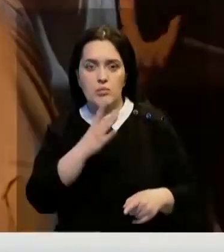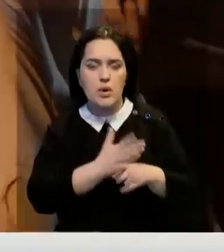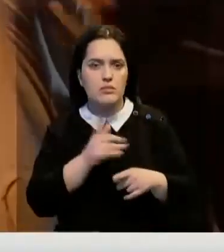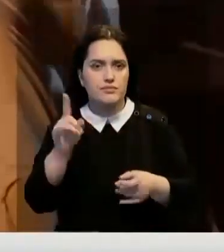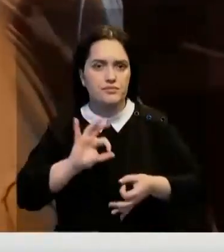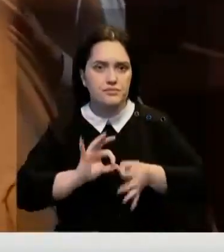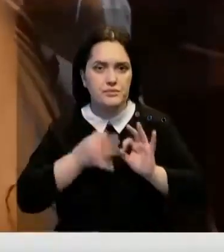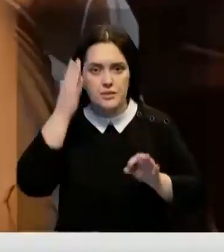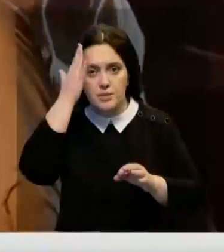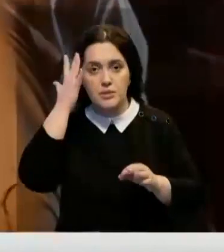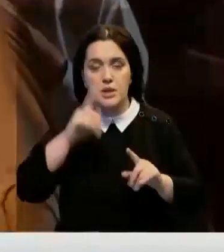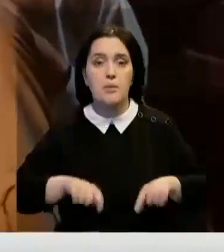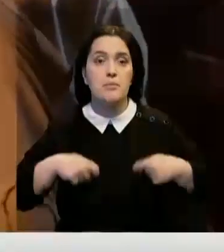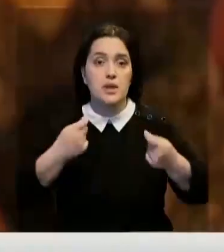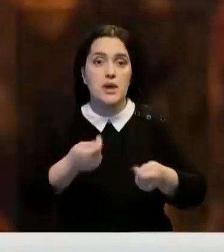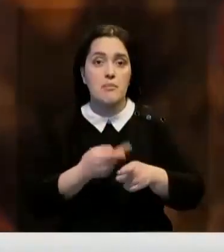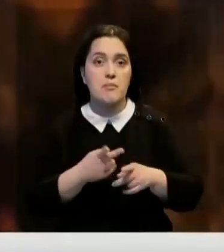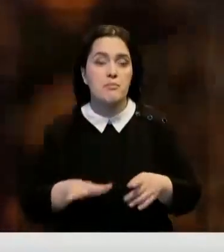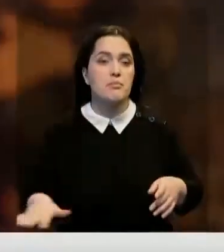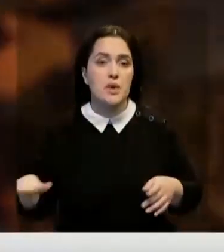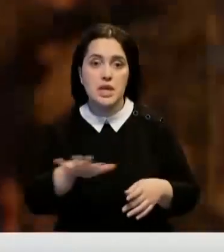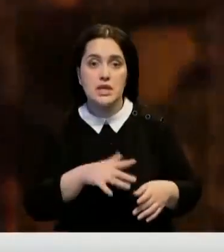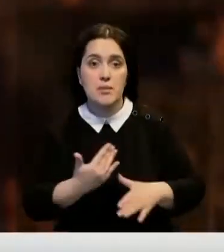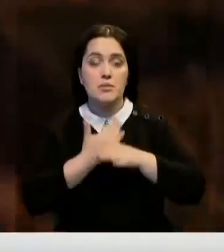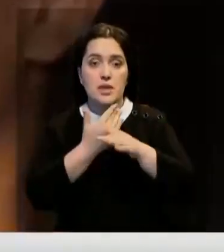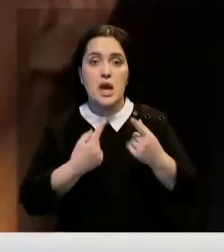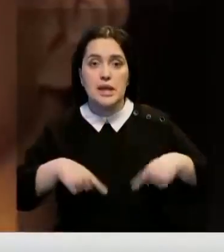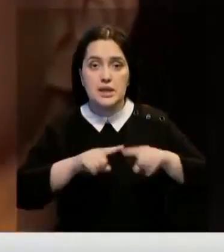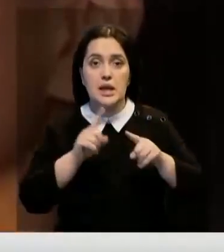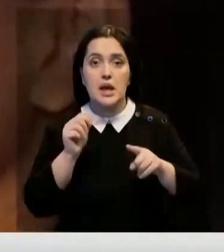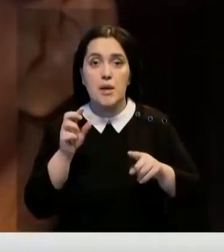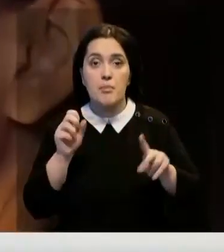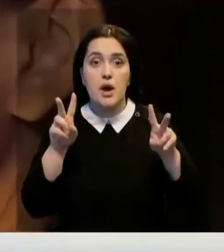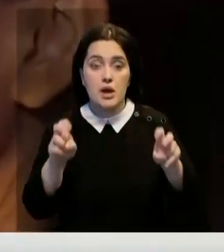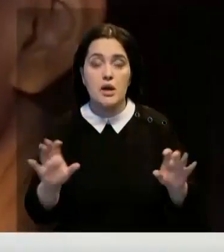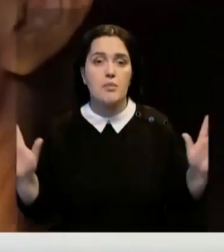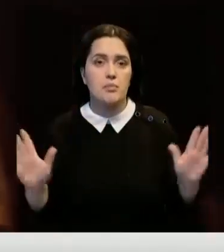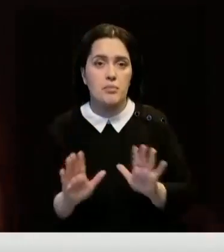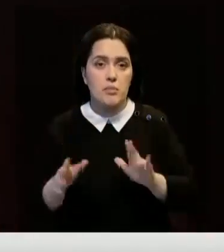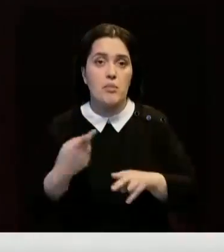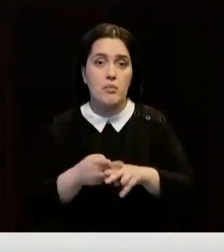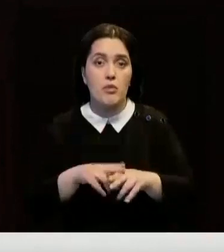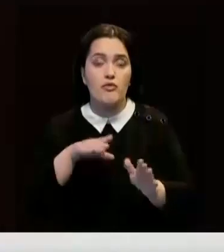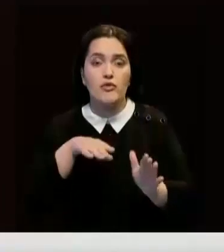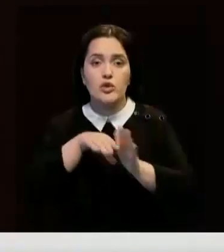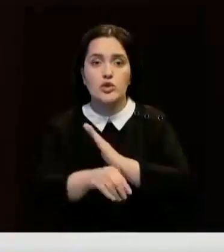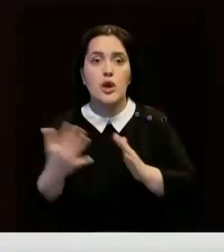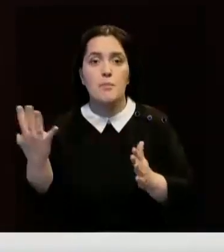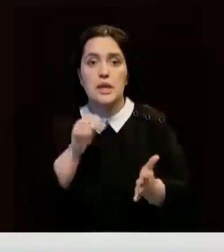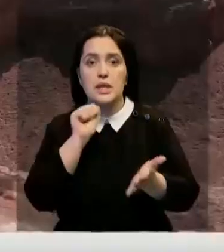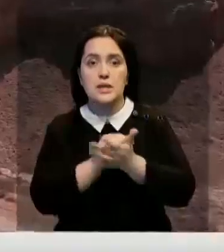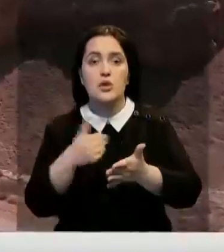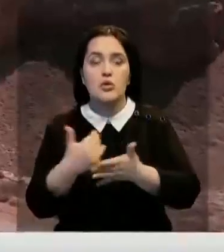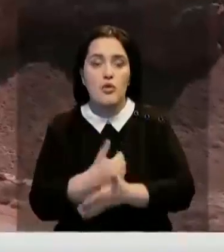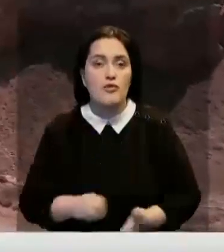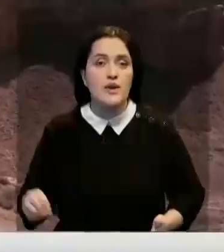имеет глубокий смысл и передает особую атмосферу местности при содействии агентство хабар композиция в мир then- из будет включена в пятое издание